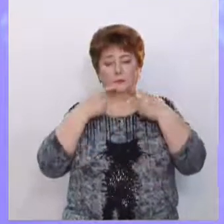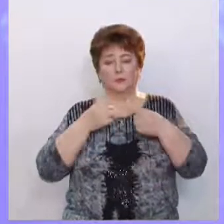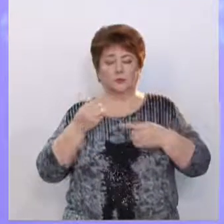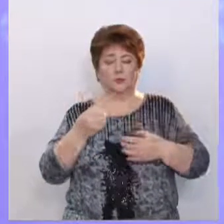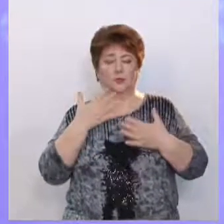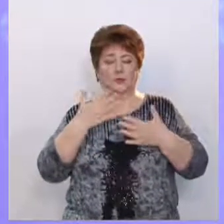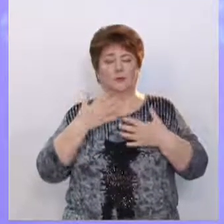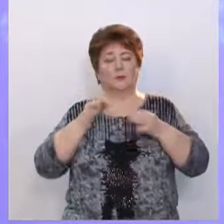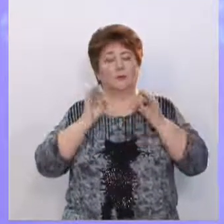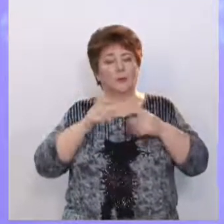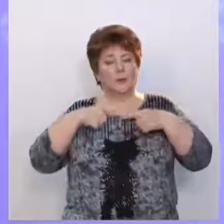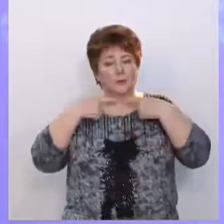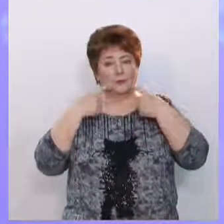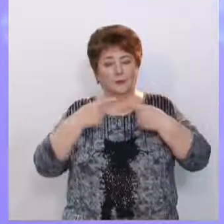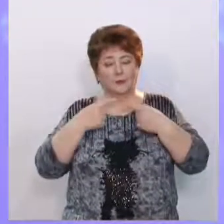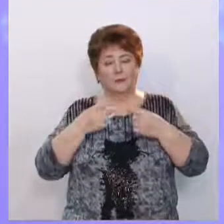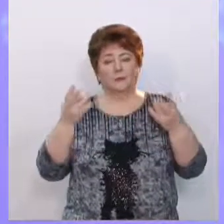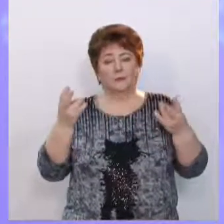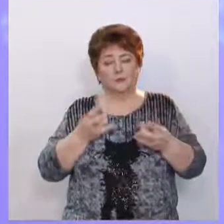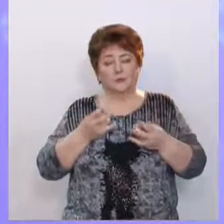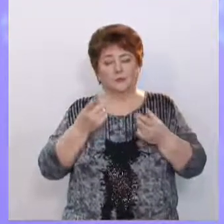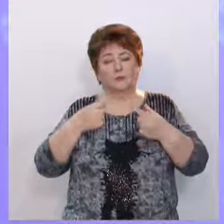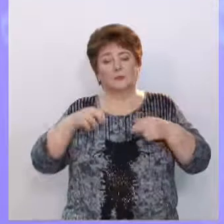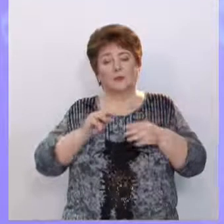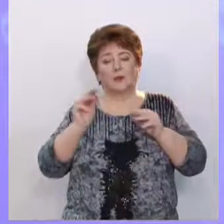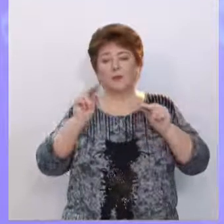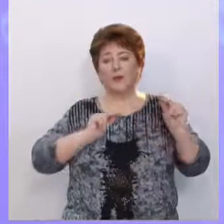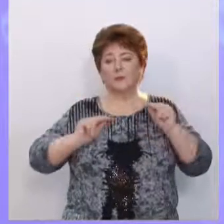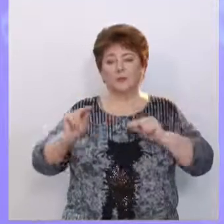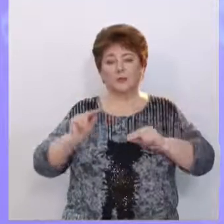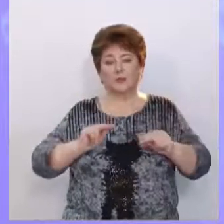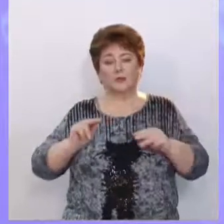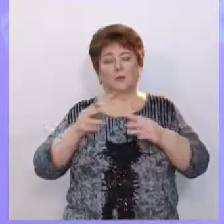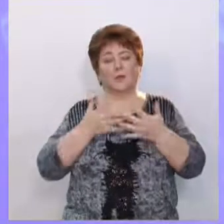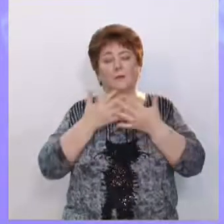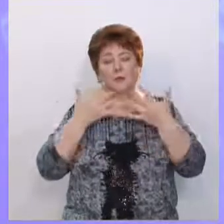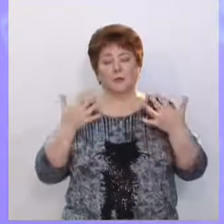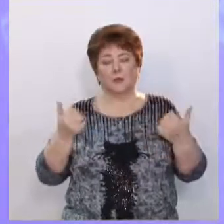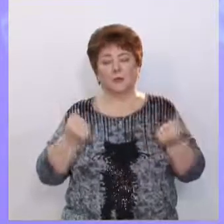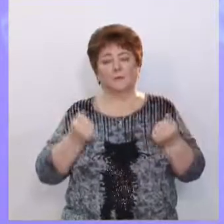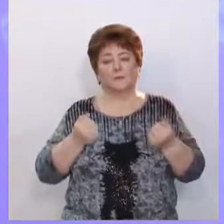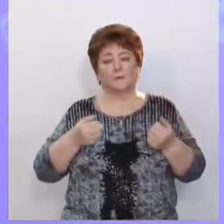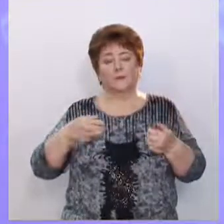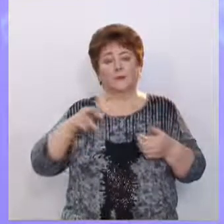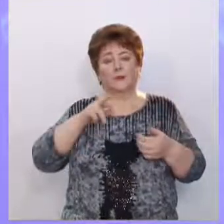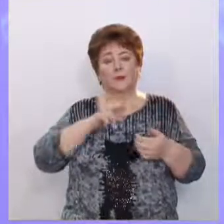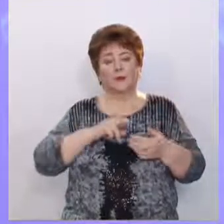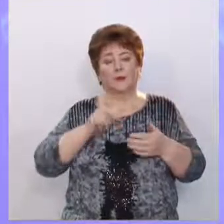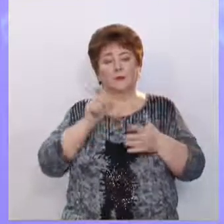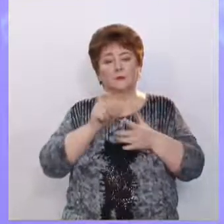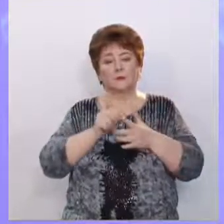яркой, выразительной и нужны для описания предмета? Я слово